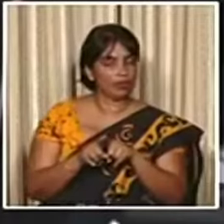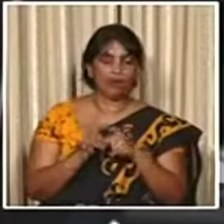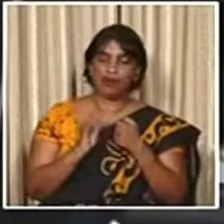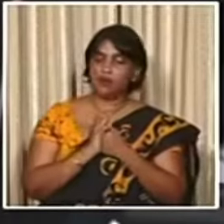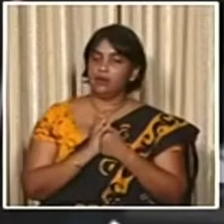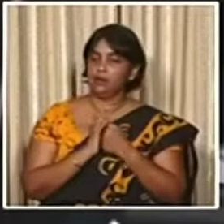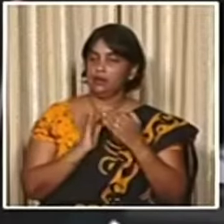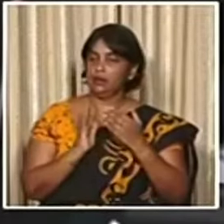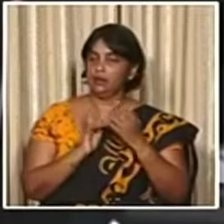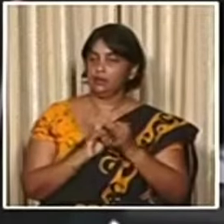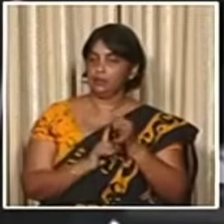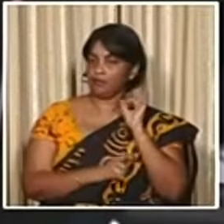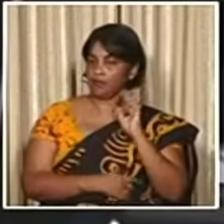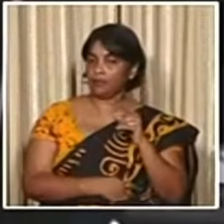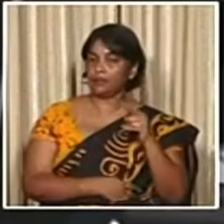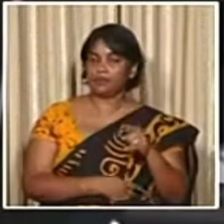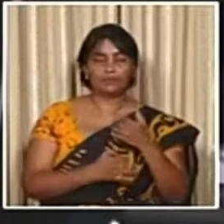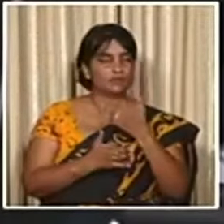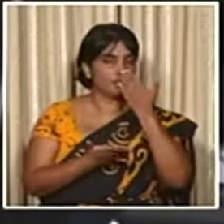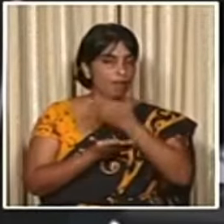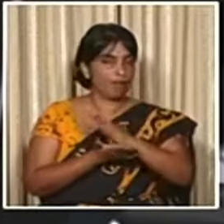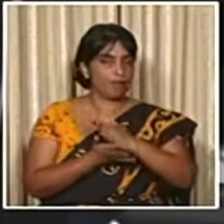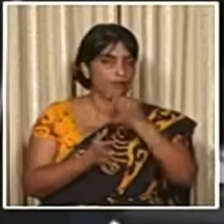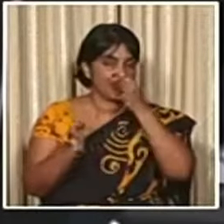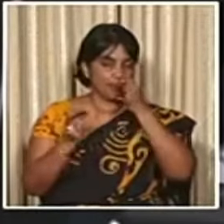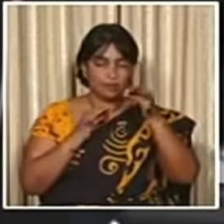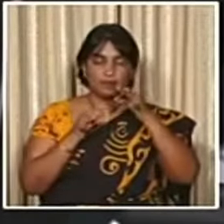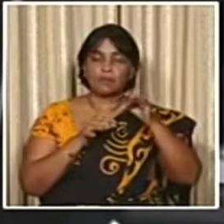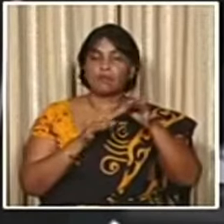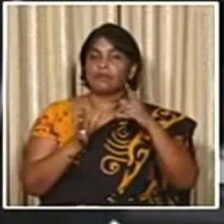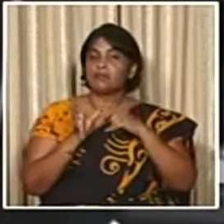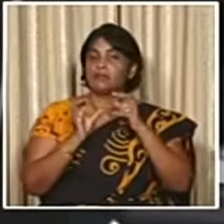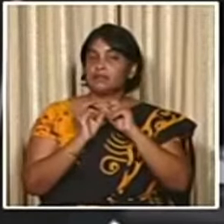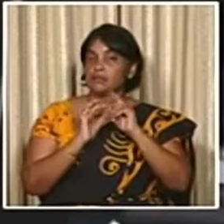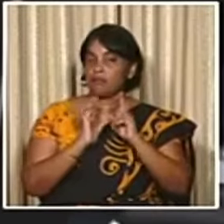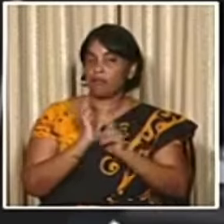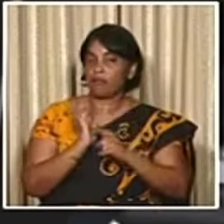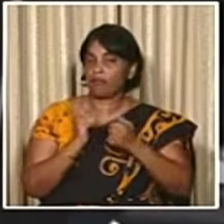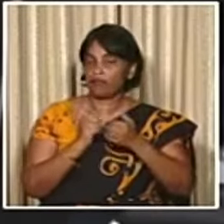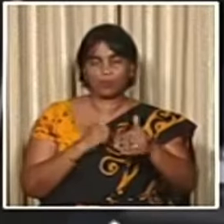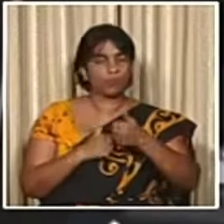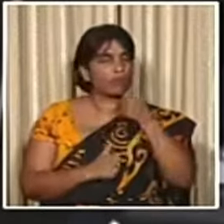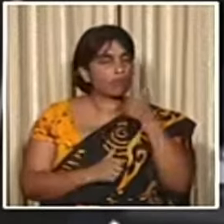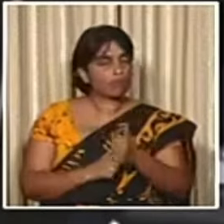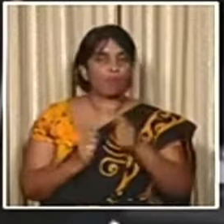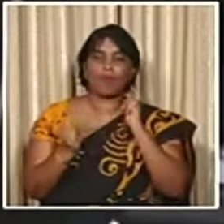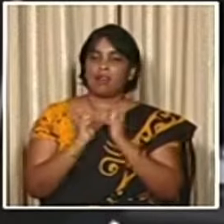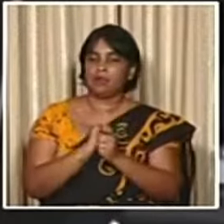ගරු සභාපතිතුමනි, අපි මේ බෙදුම් නඩු පනතට අත්‍යවශ්‍ය කාලීනව අත්‍යවශ්‍ය